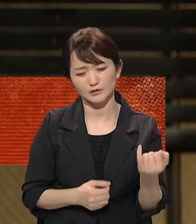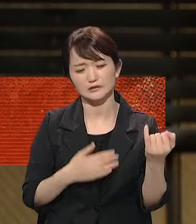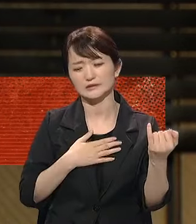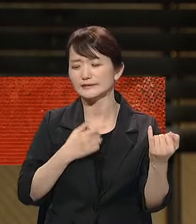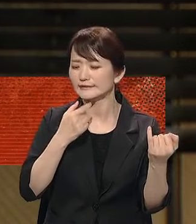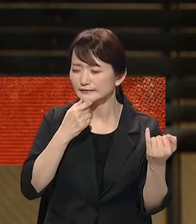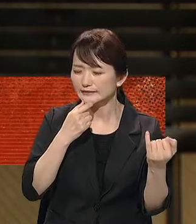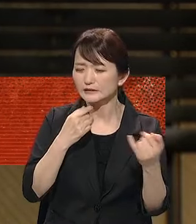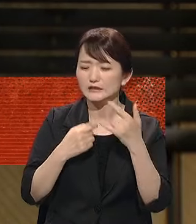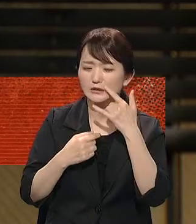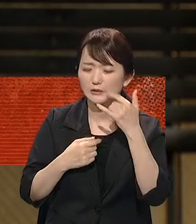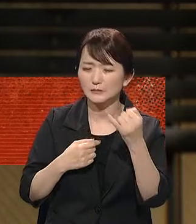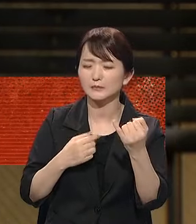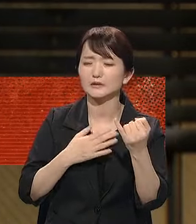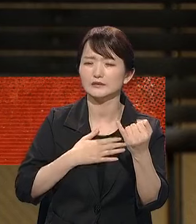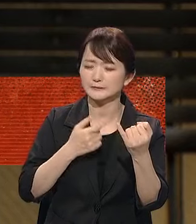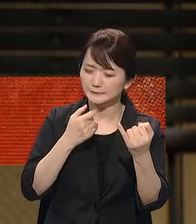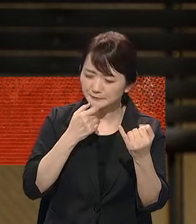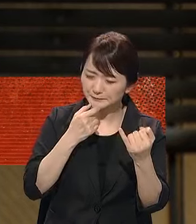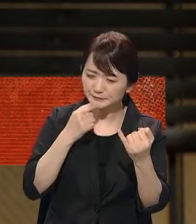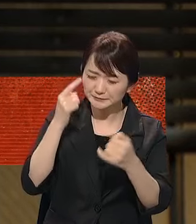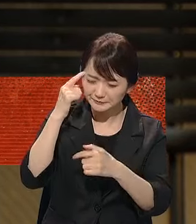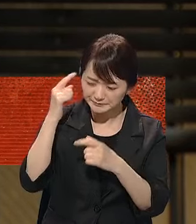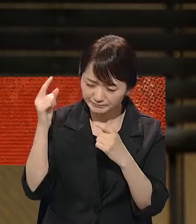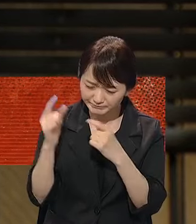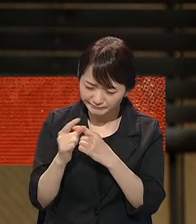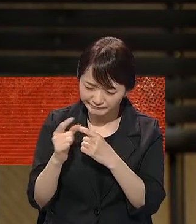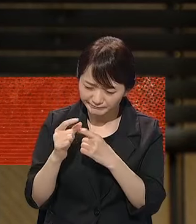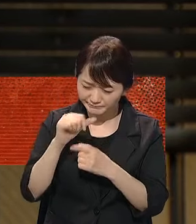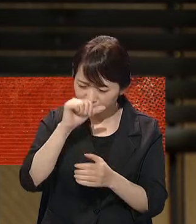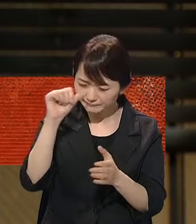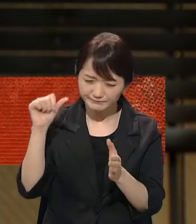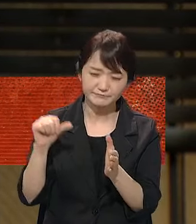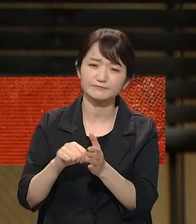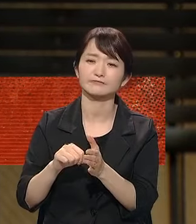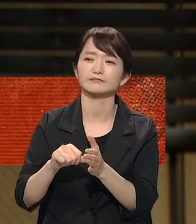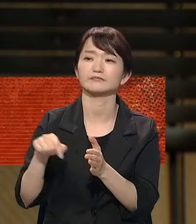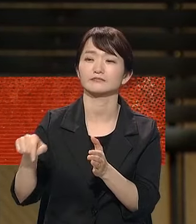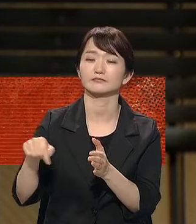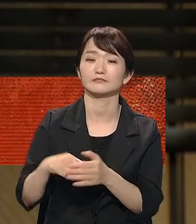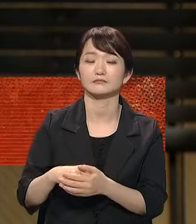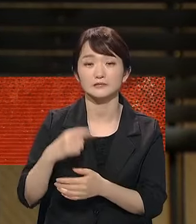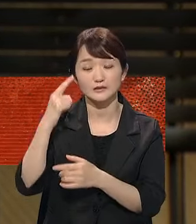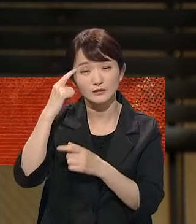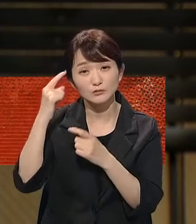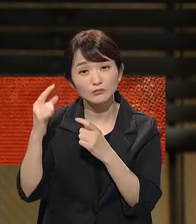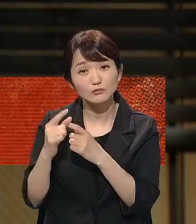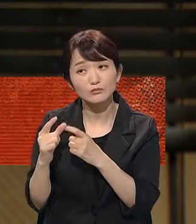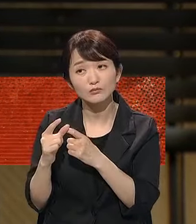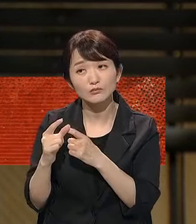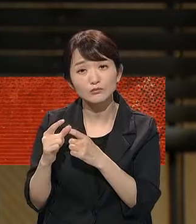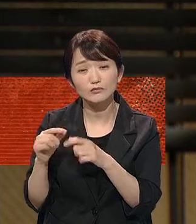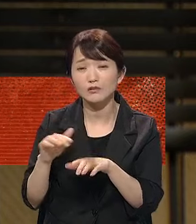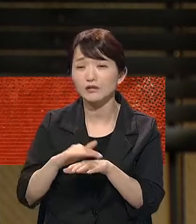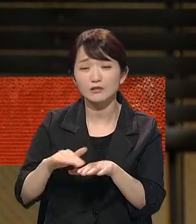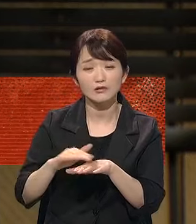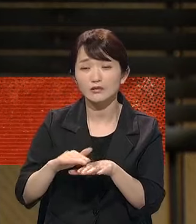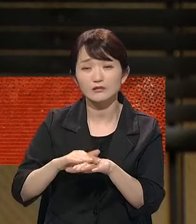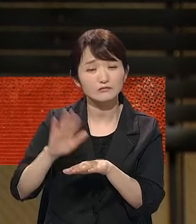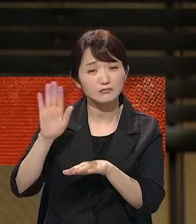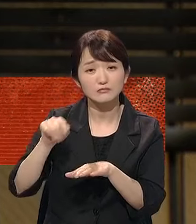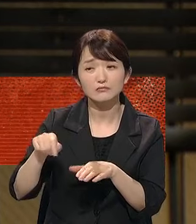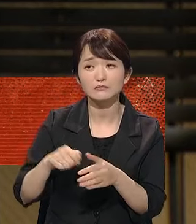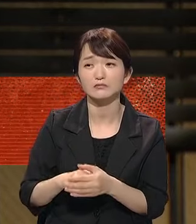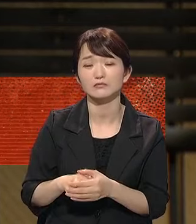거고 엄마도 나를 싫어하는 거 같고 그 고민으로 평생 사실 거 아니에요음 이거는이 고민을 뭐 해소하지 않으면 제가